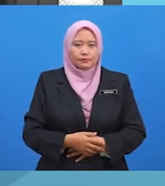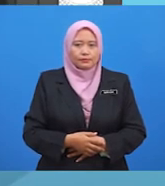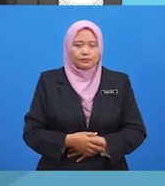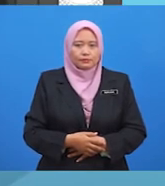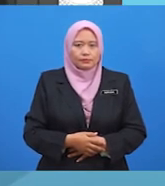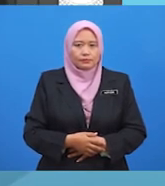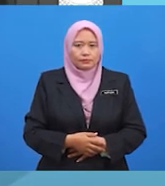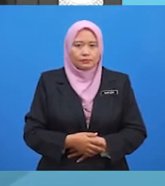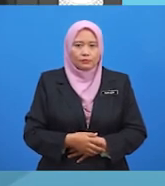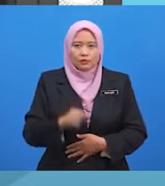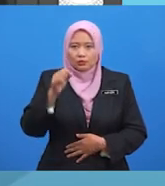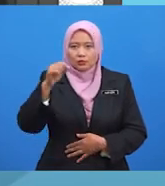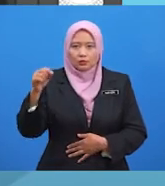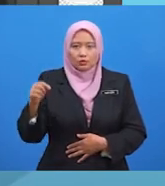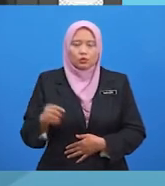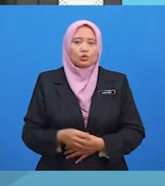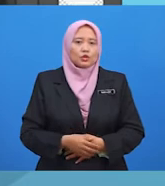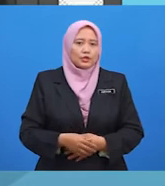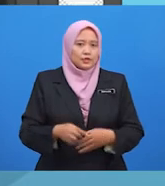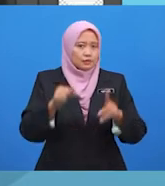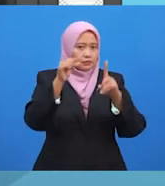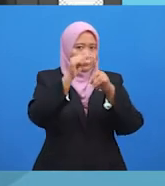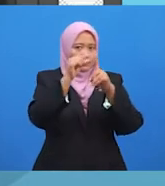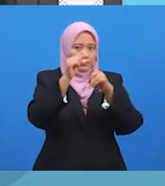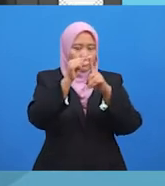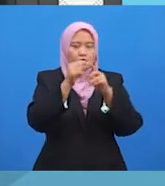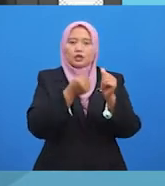Type perkataan mengikut tema.